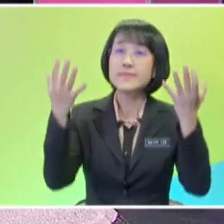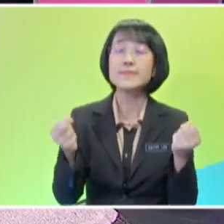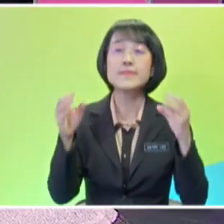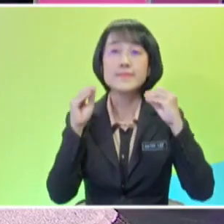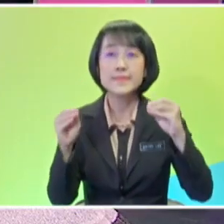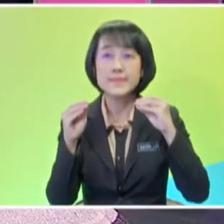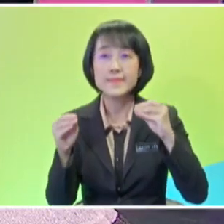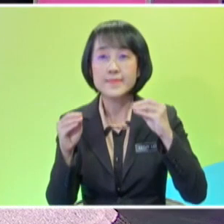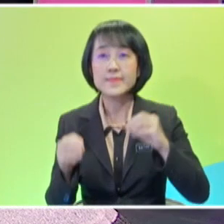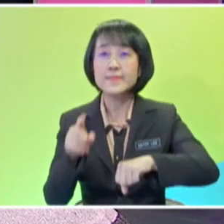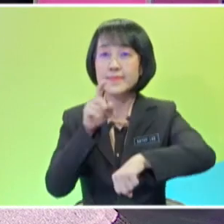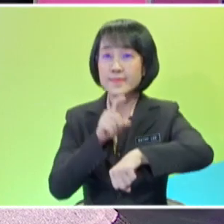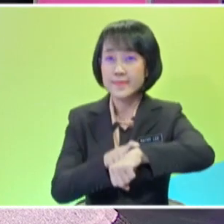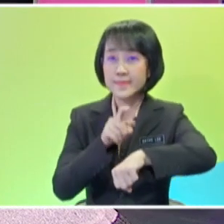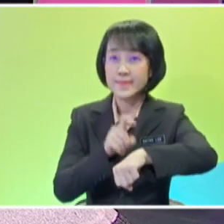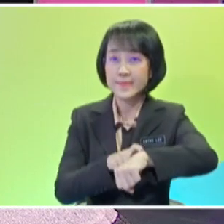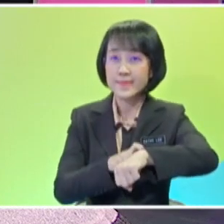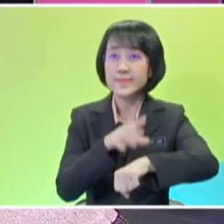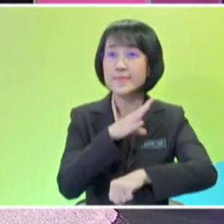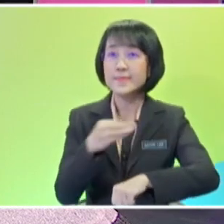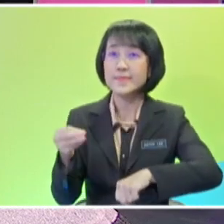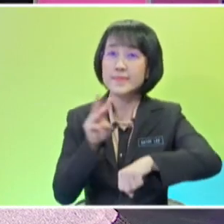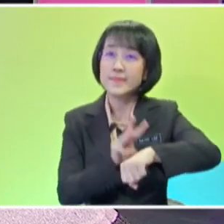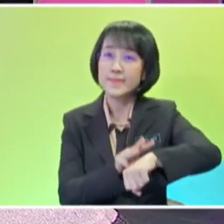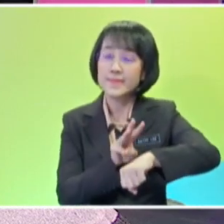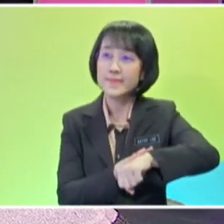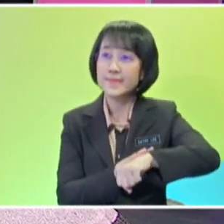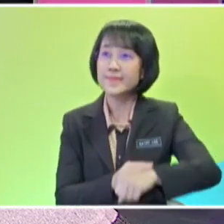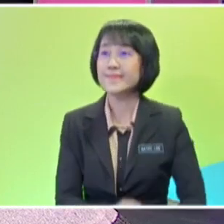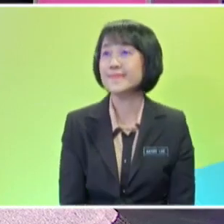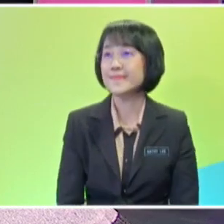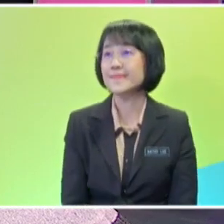Oke baik Boleh juga